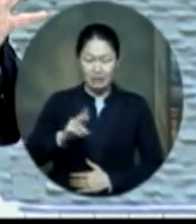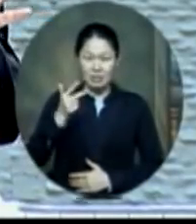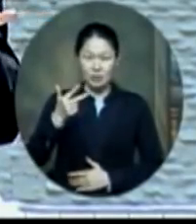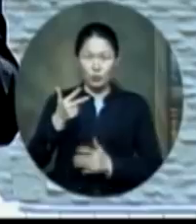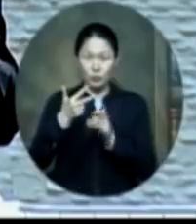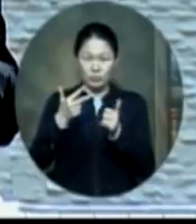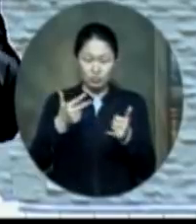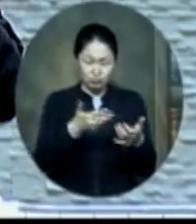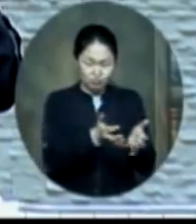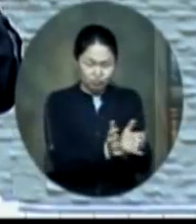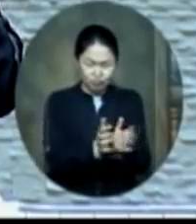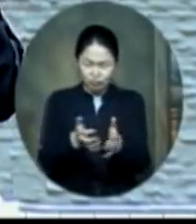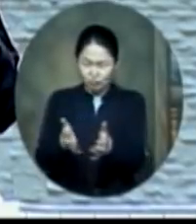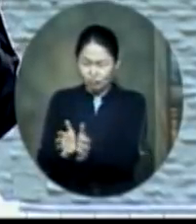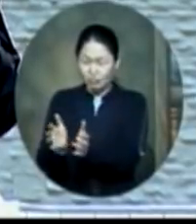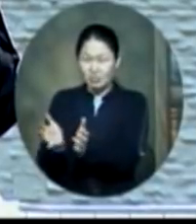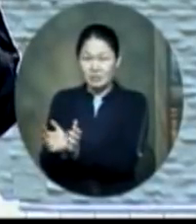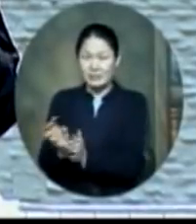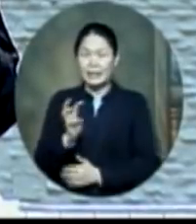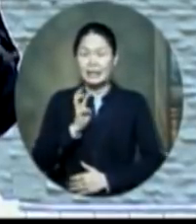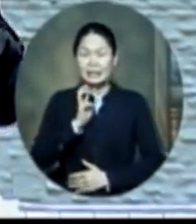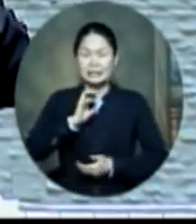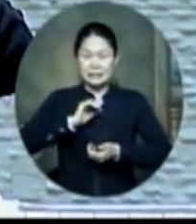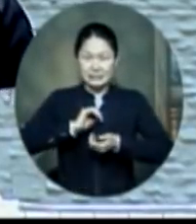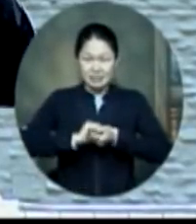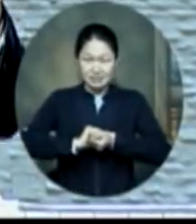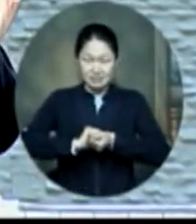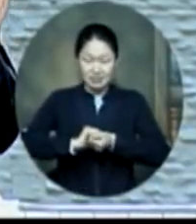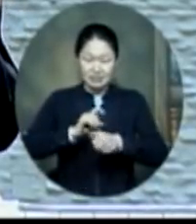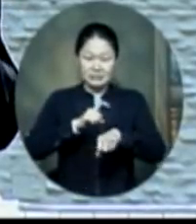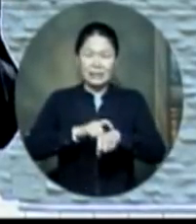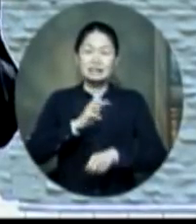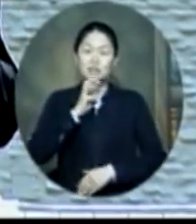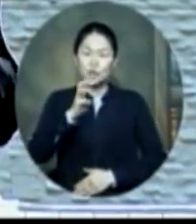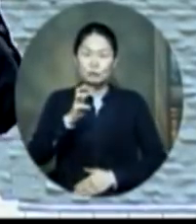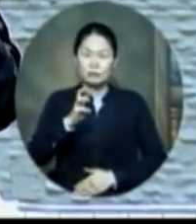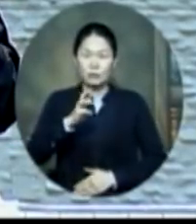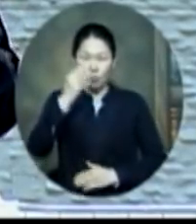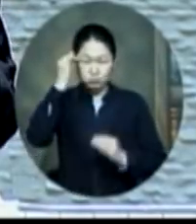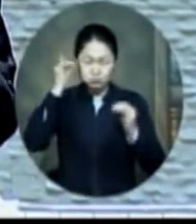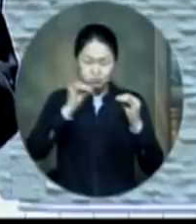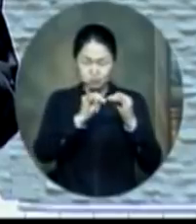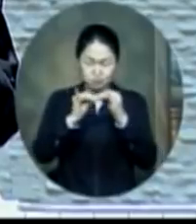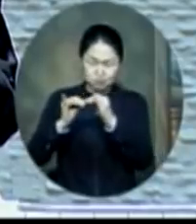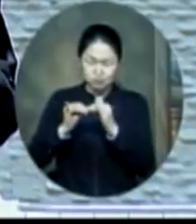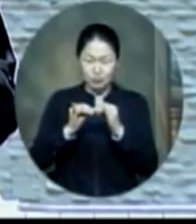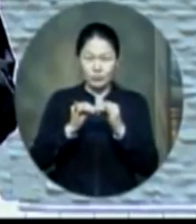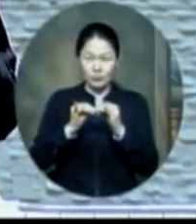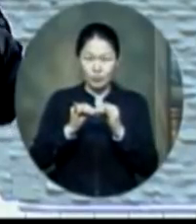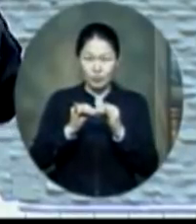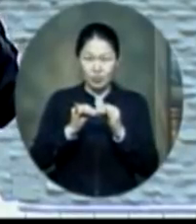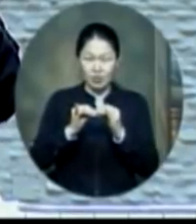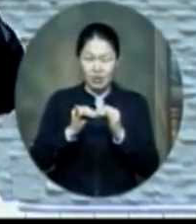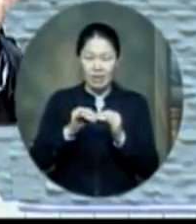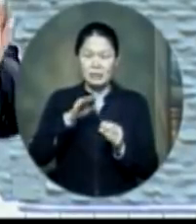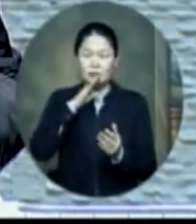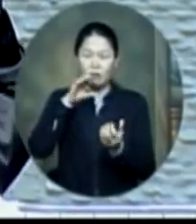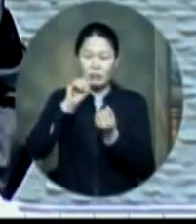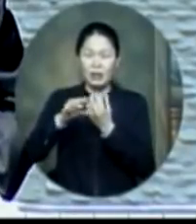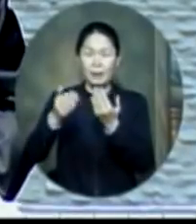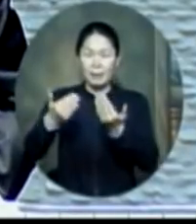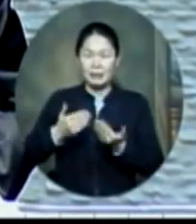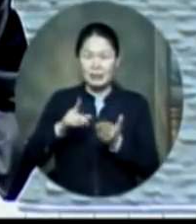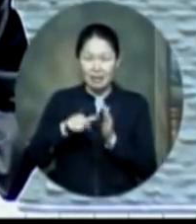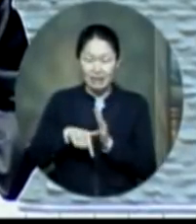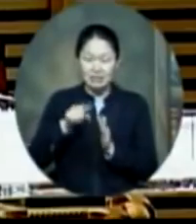정도의 그룹에서 30분 안에 만장일치로 정답을 찾은 경우에 이제 그 그룹이 점수를